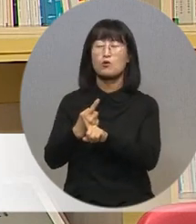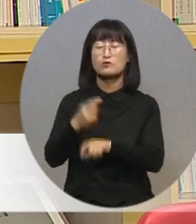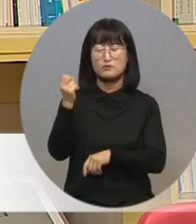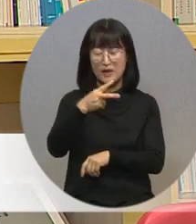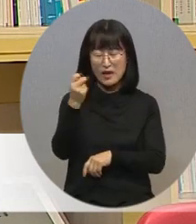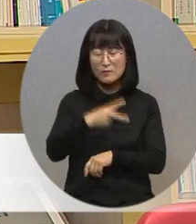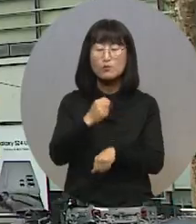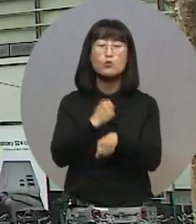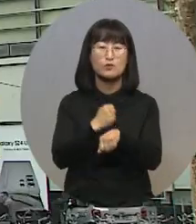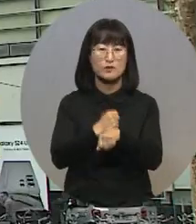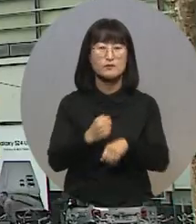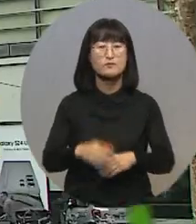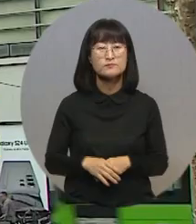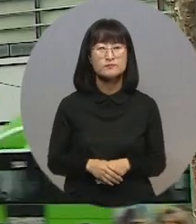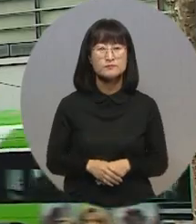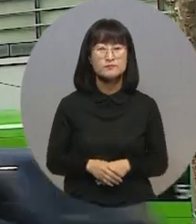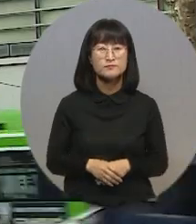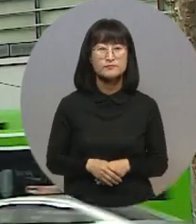하고 있거든요.